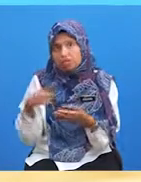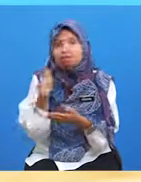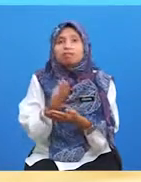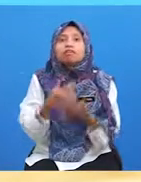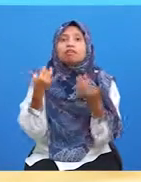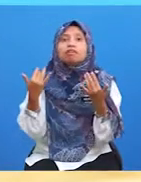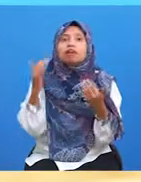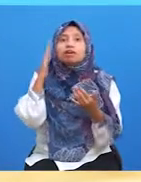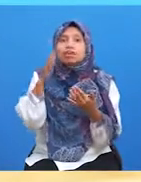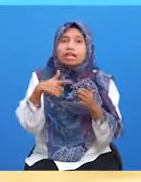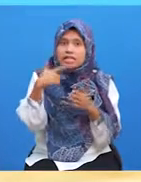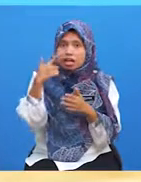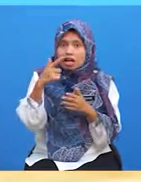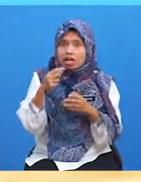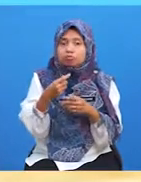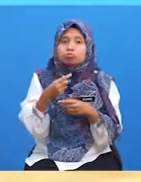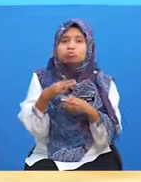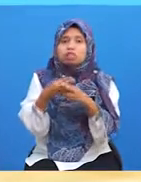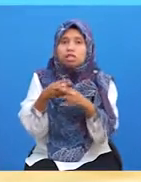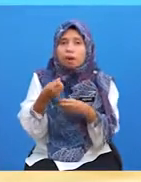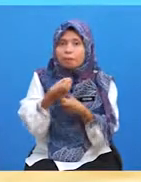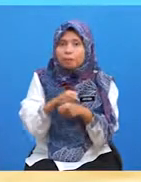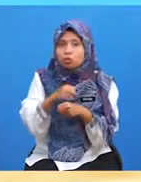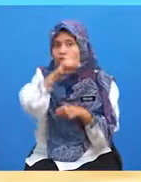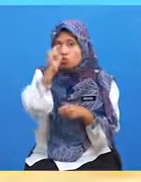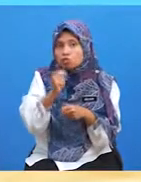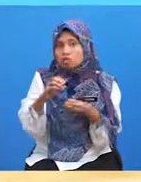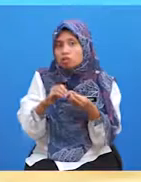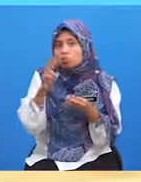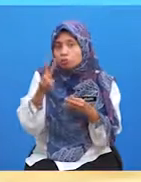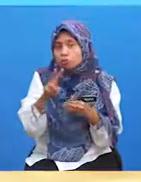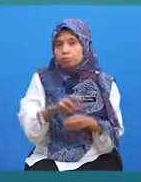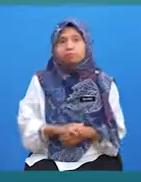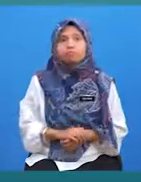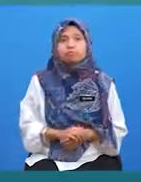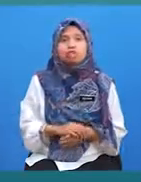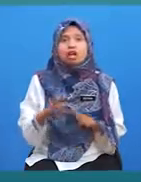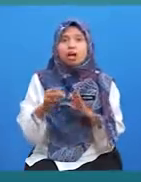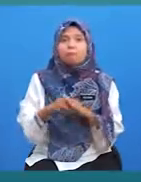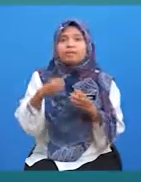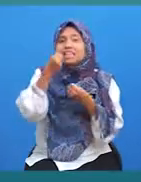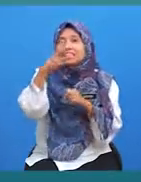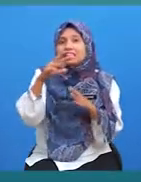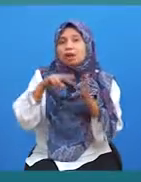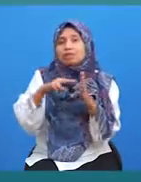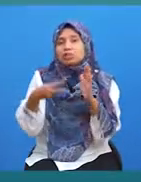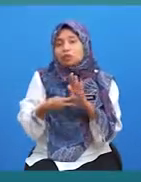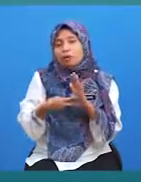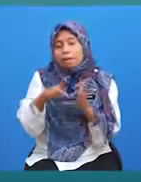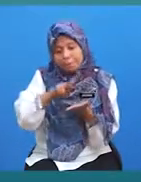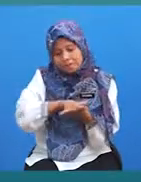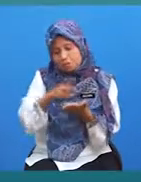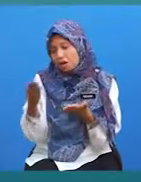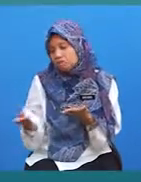akan melihat pula bentuk soalan yang kedua, iaitu menyatakan maksud